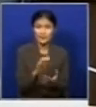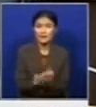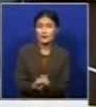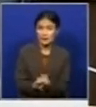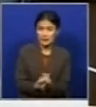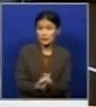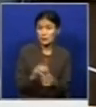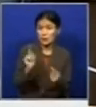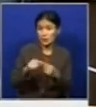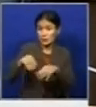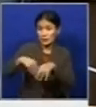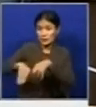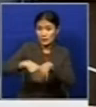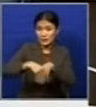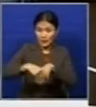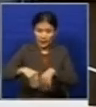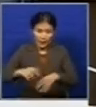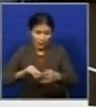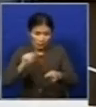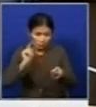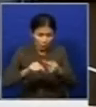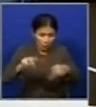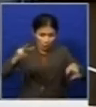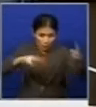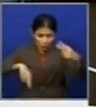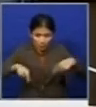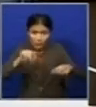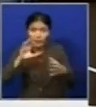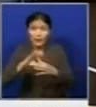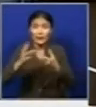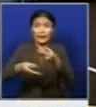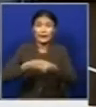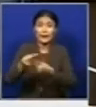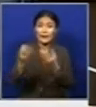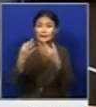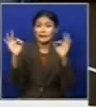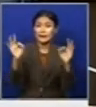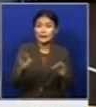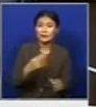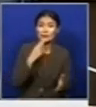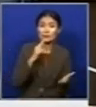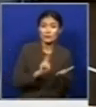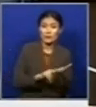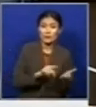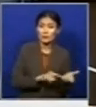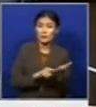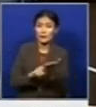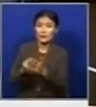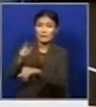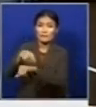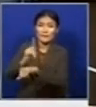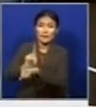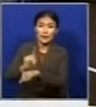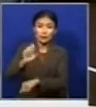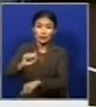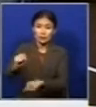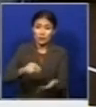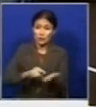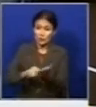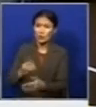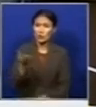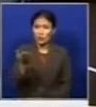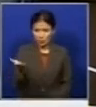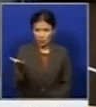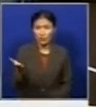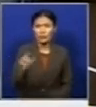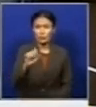ค้าเสรีได้เข้ายื่นหนังสือต่อท่านประธานสภาผู้แทนราษฎรเพื่อขอให้สภาผู้แทนราษฎรตั้